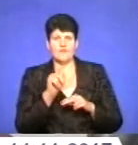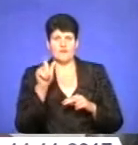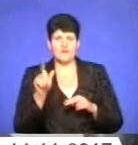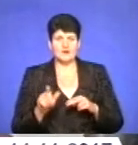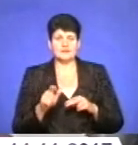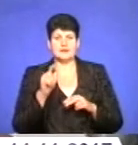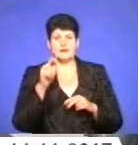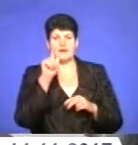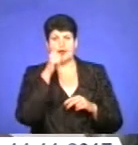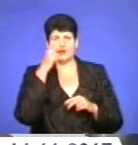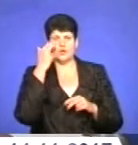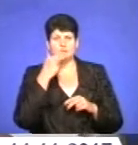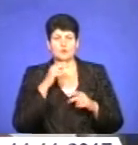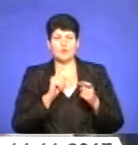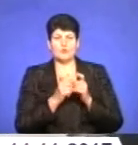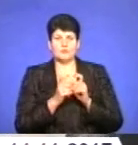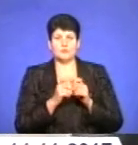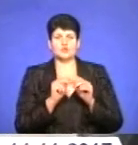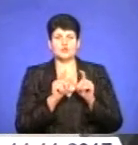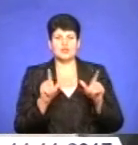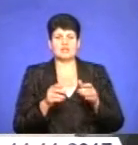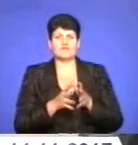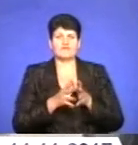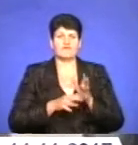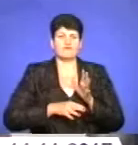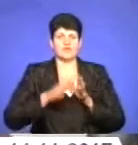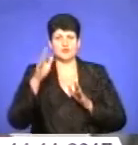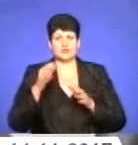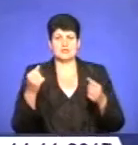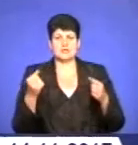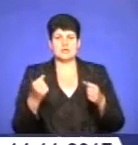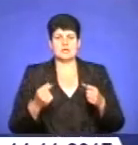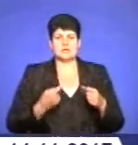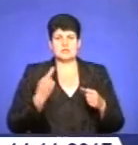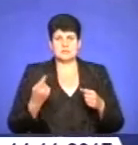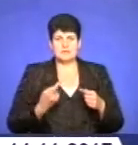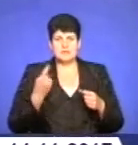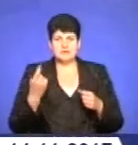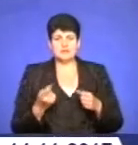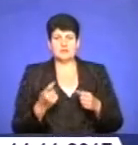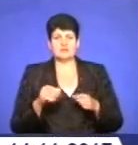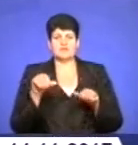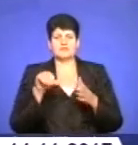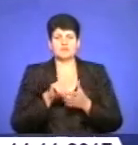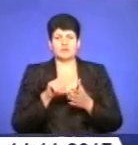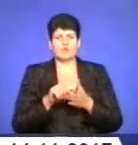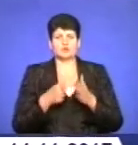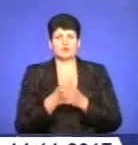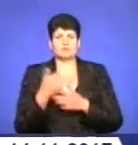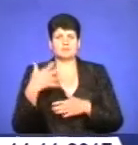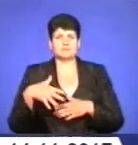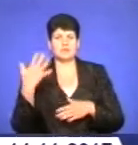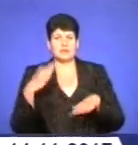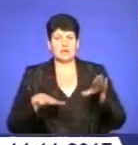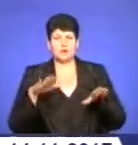школи з греко-римської боротьби та школи вищої спортивної майстерності Олег Дикий, який виступав у вазі до 55 кілограмів,